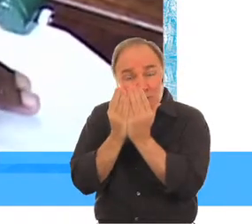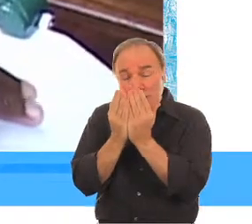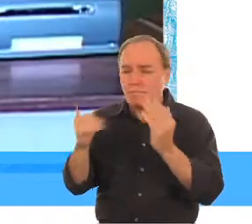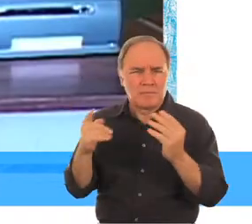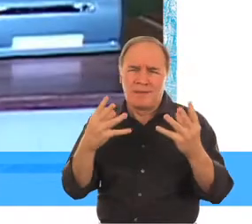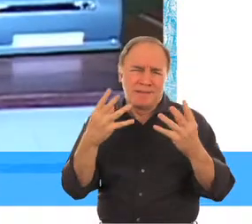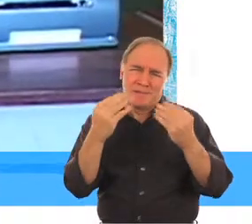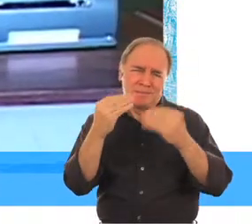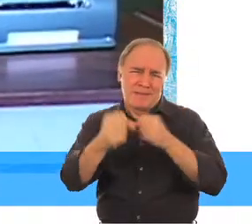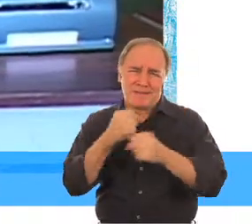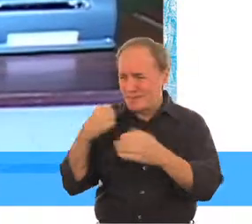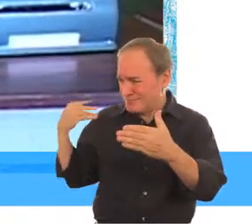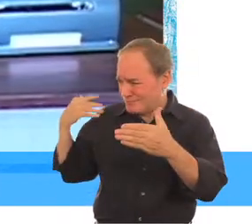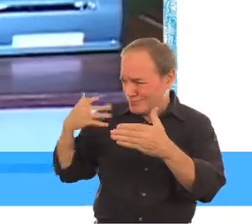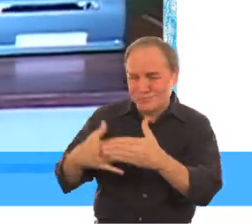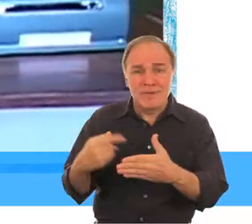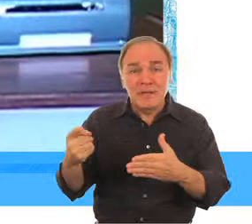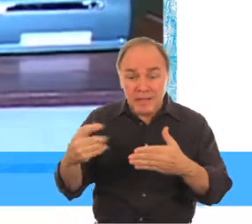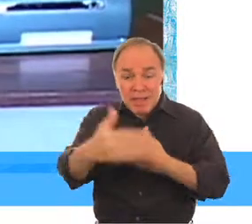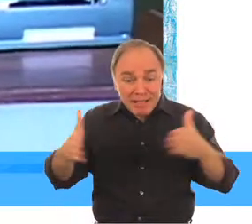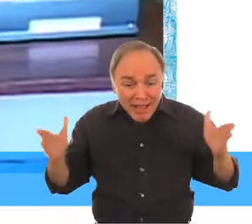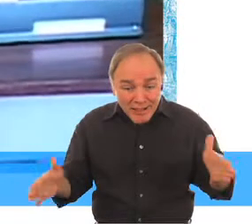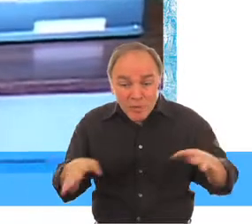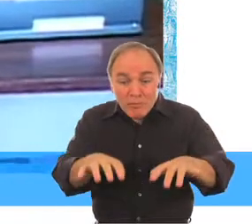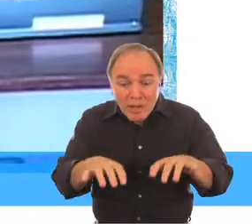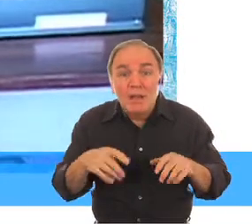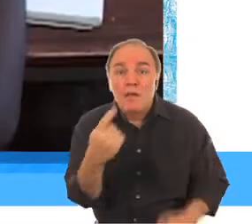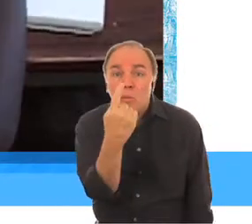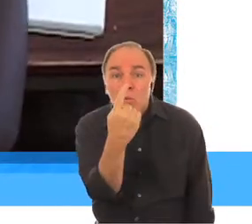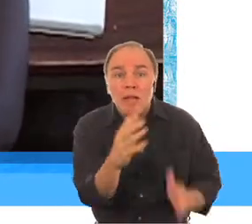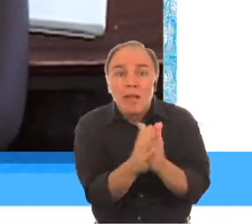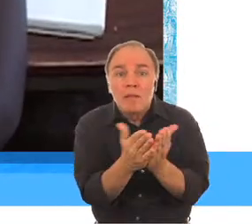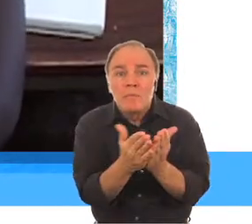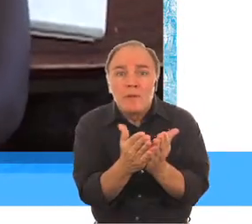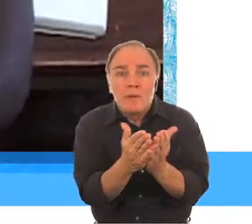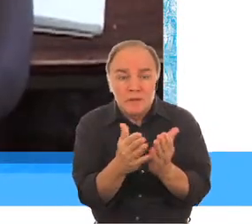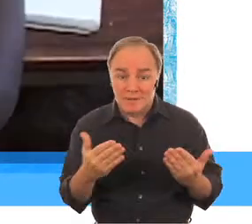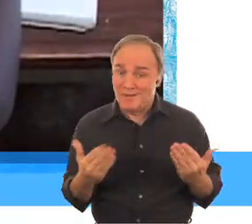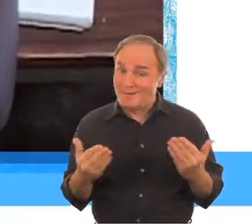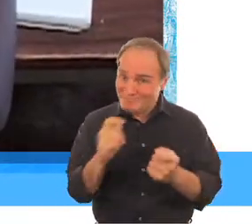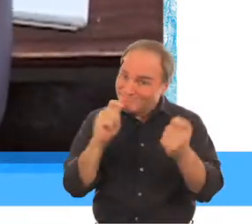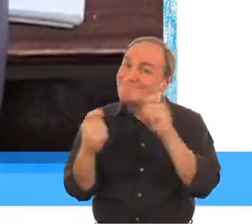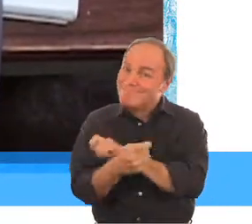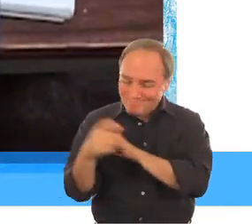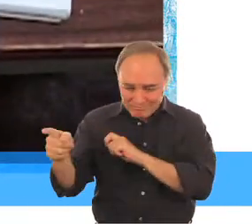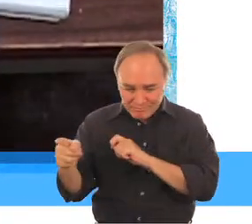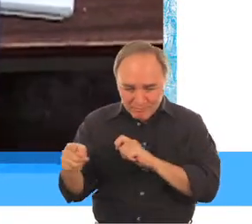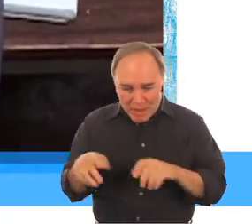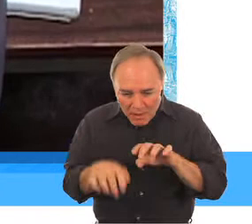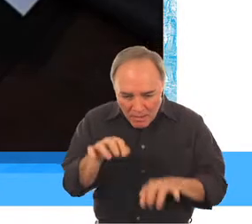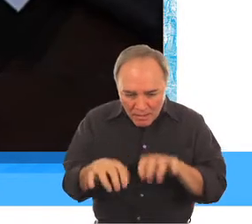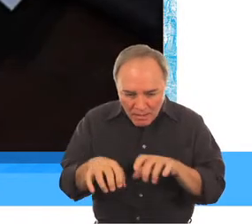Mais bientôt, il sera en mesure de suivre ses leçons dans son propre manuel et de travailler au même rythme que ses camarades voyants. C'est